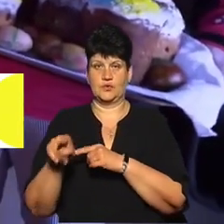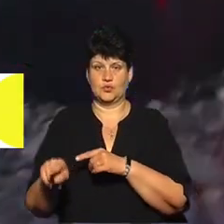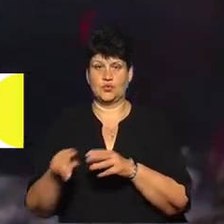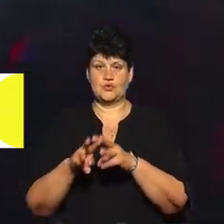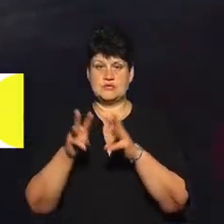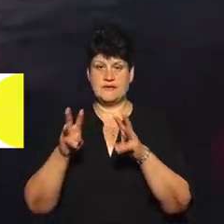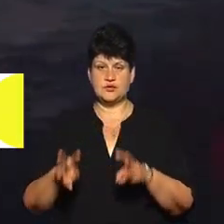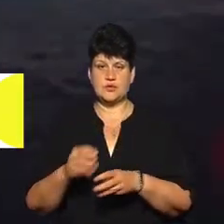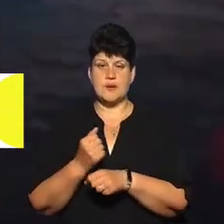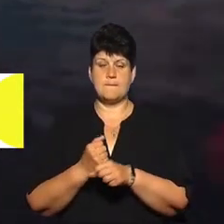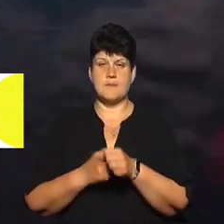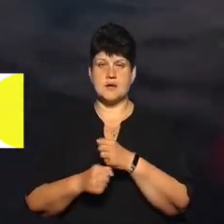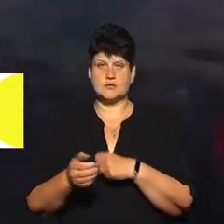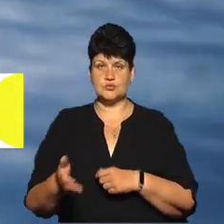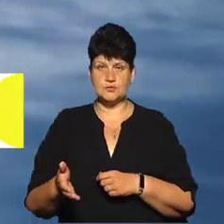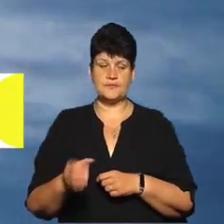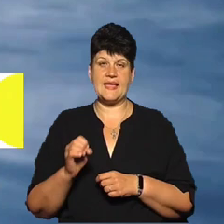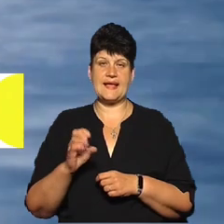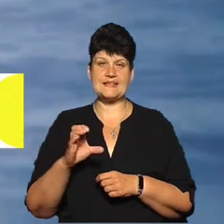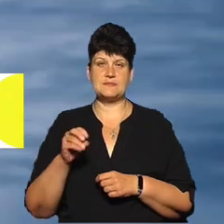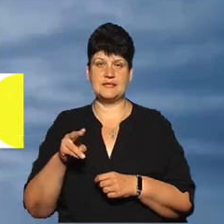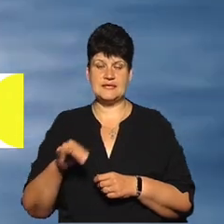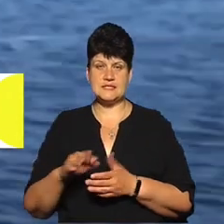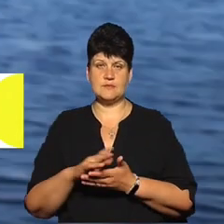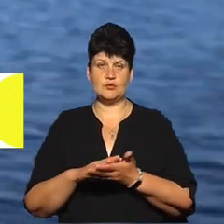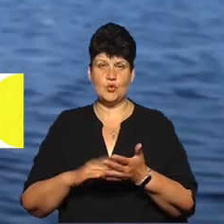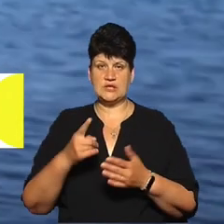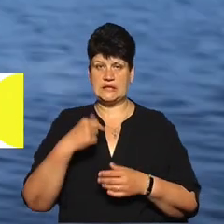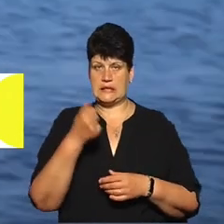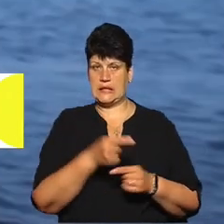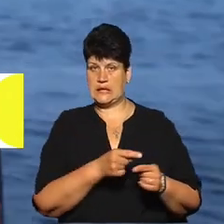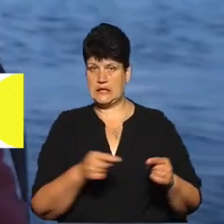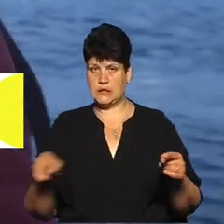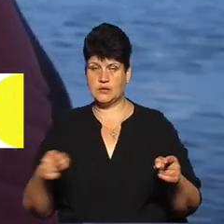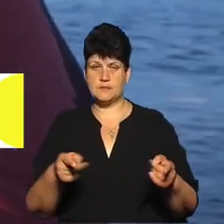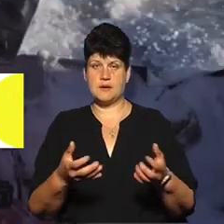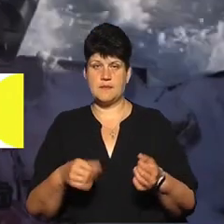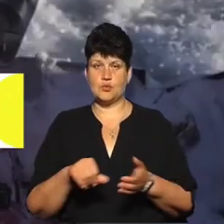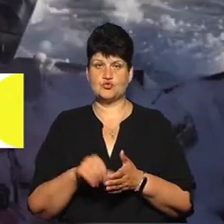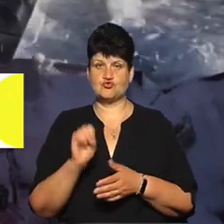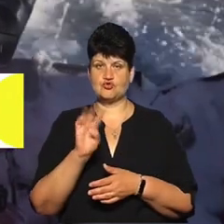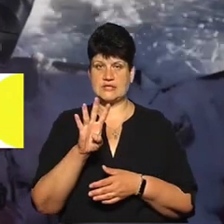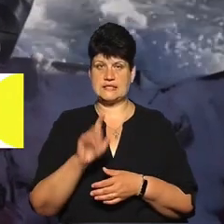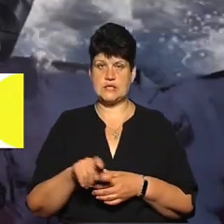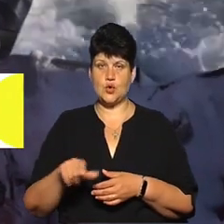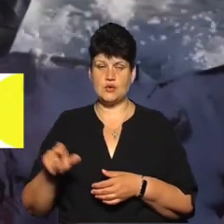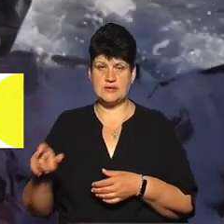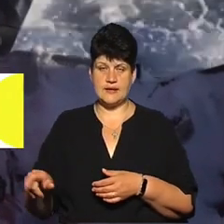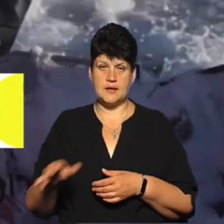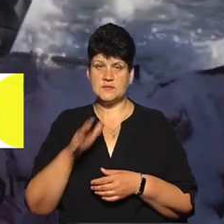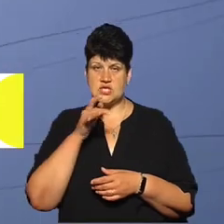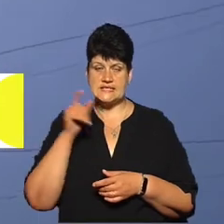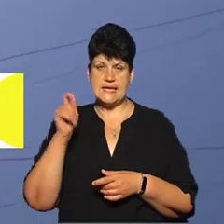Пасху. Експедиція триває рік, каже Володимир. У ній беруть участь 14 людей. Під час експедиції